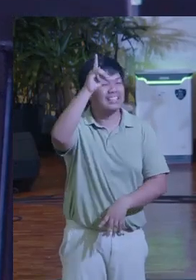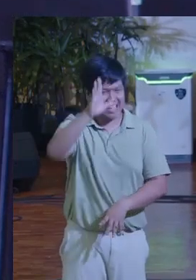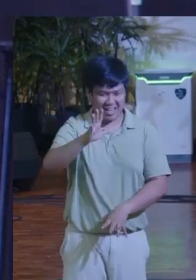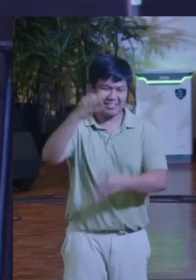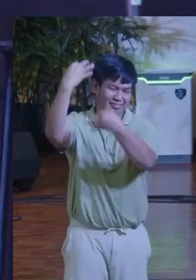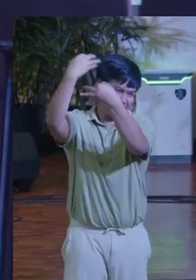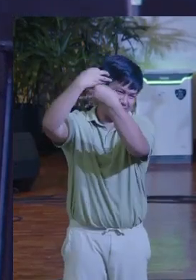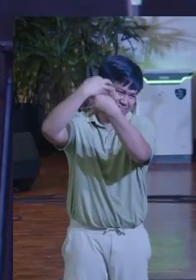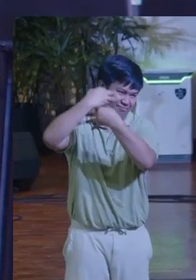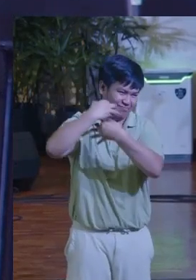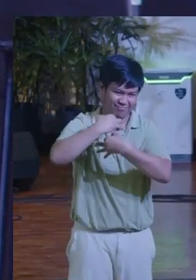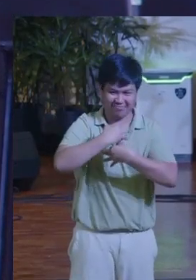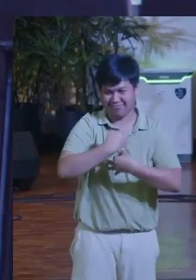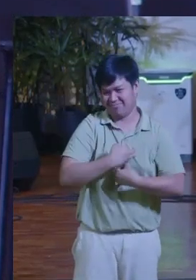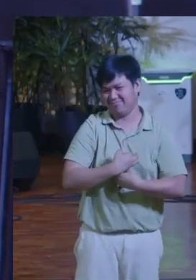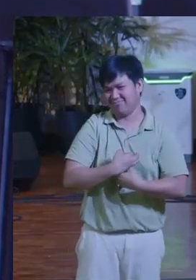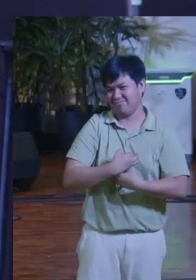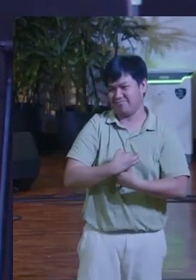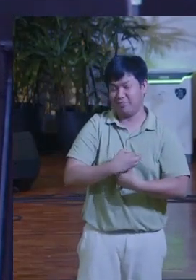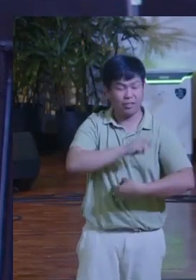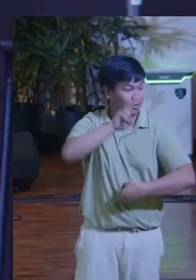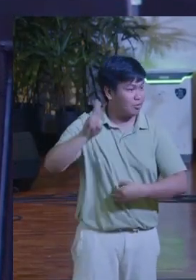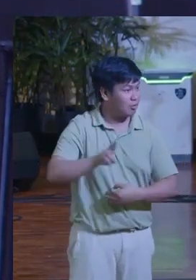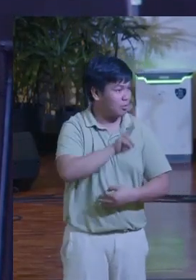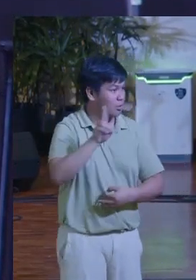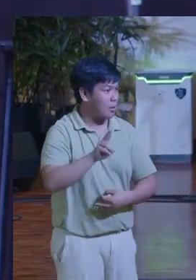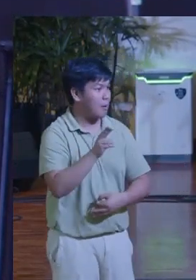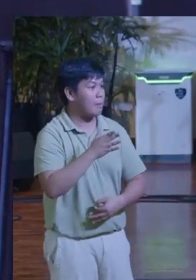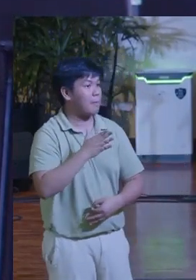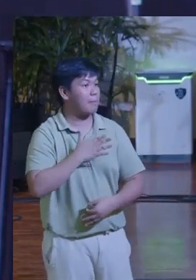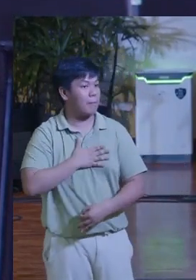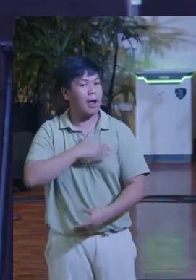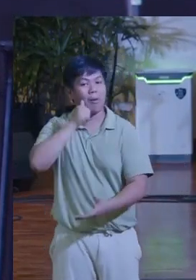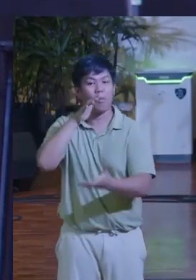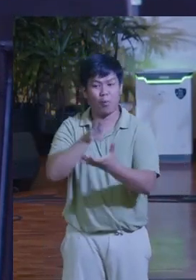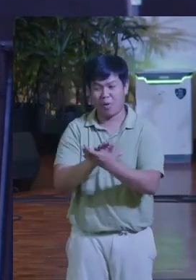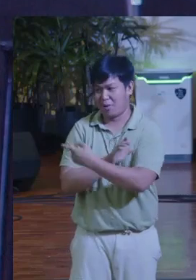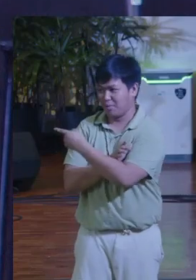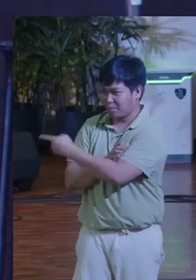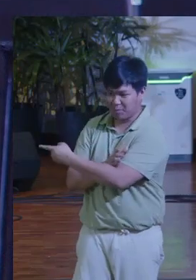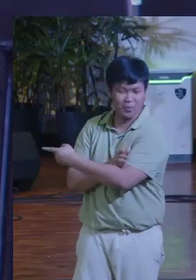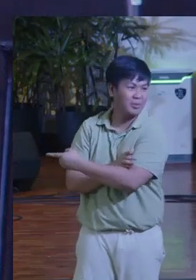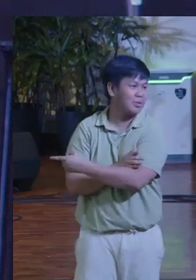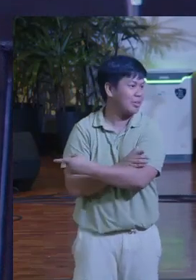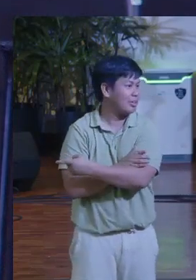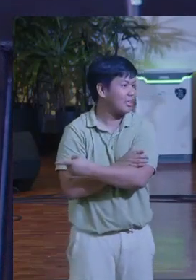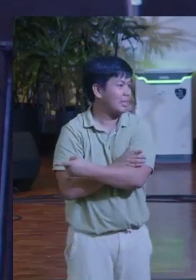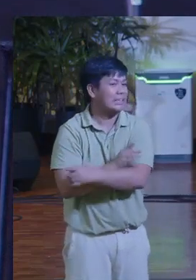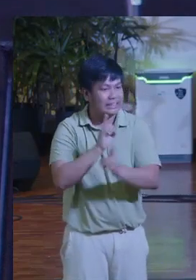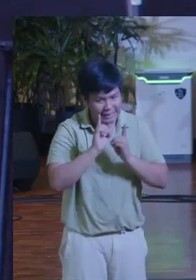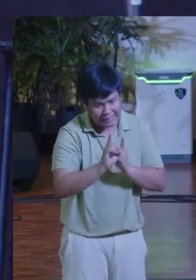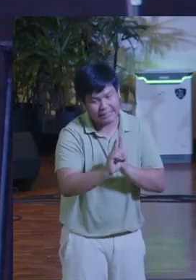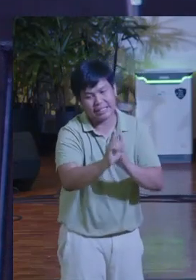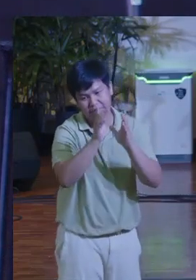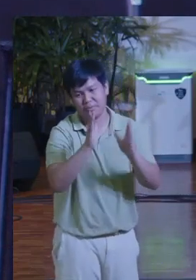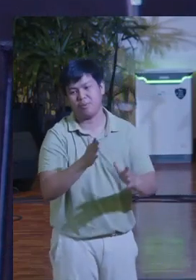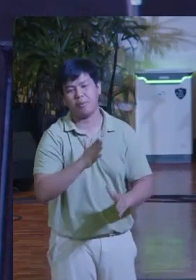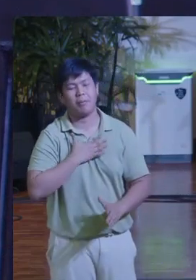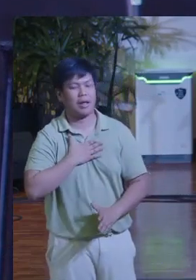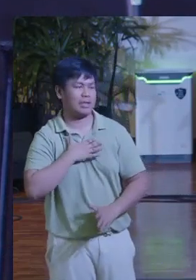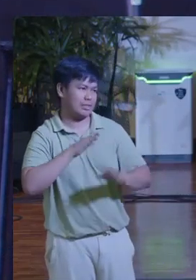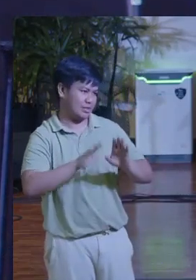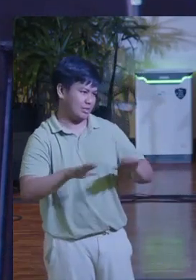Diyos na ginamit ang aking misis para sila ay maalagaan.